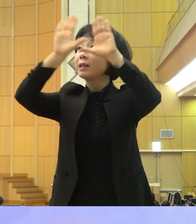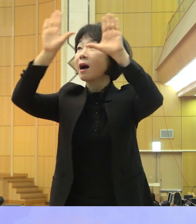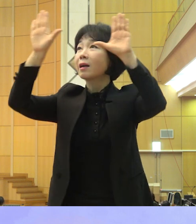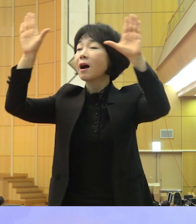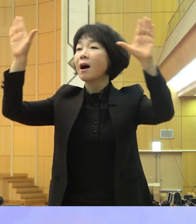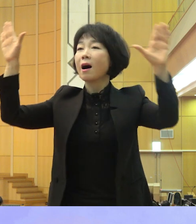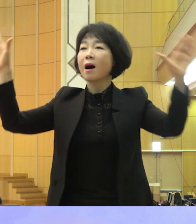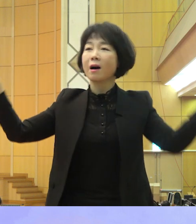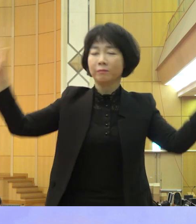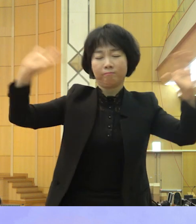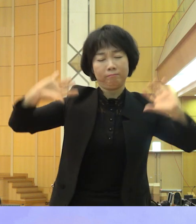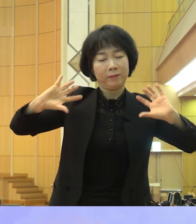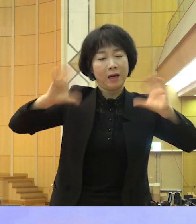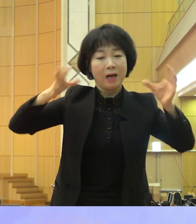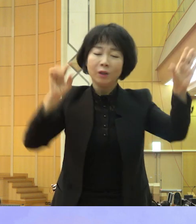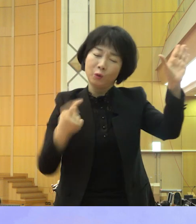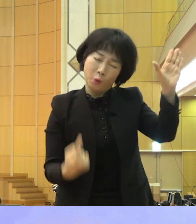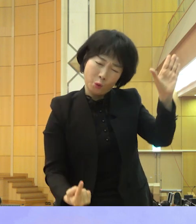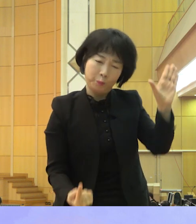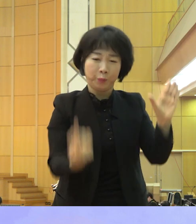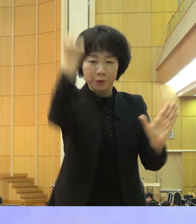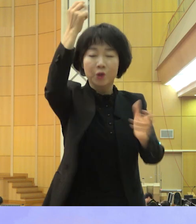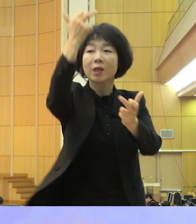하늘 높은